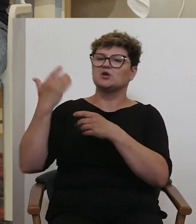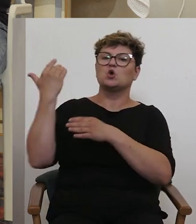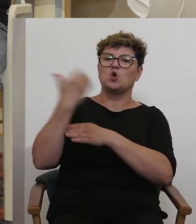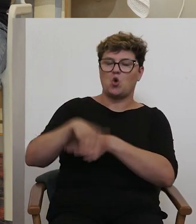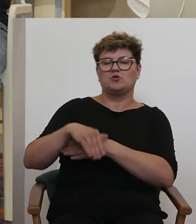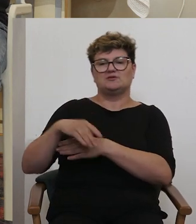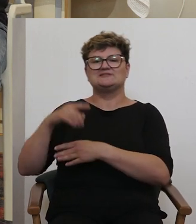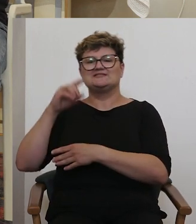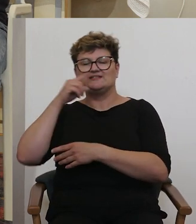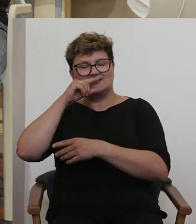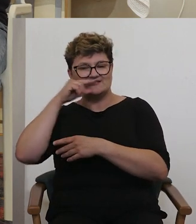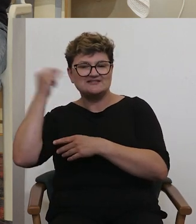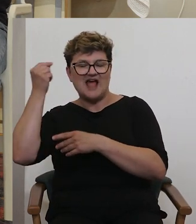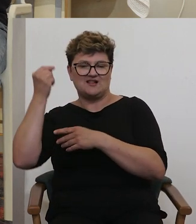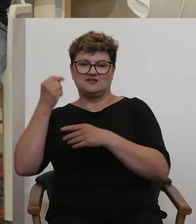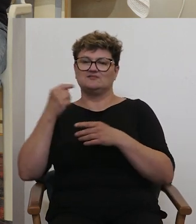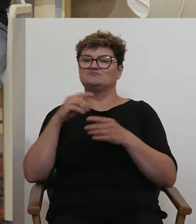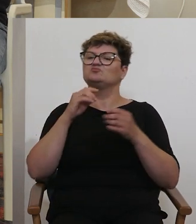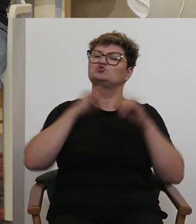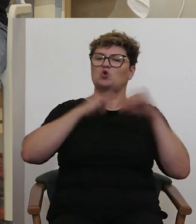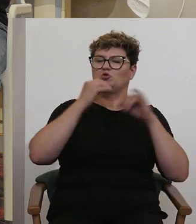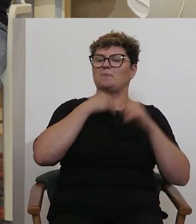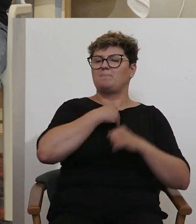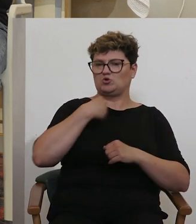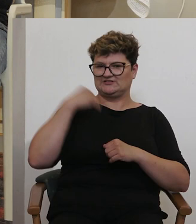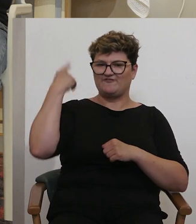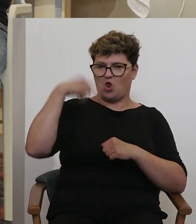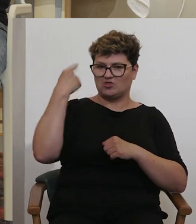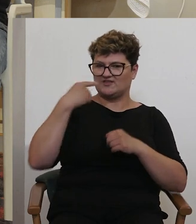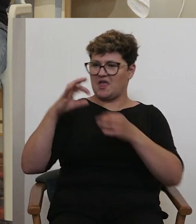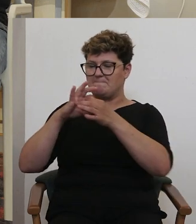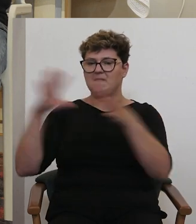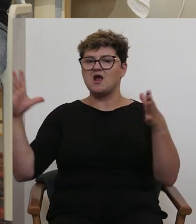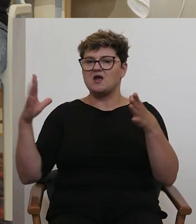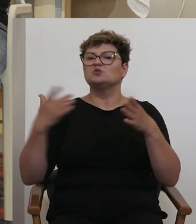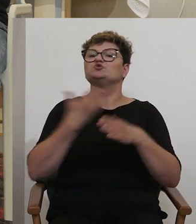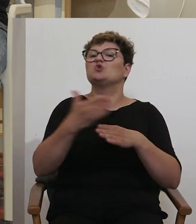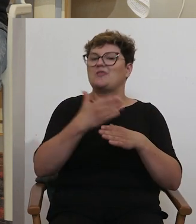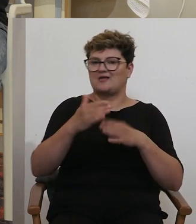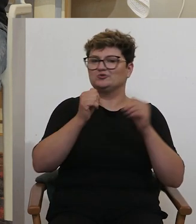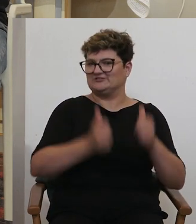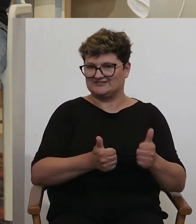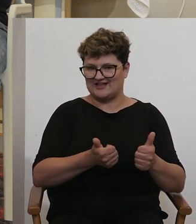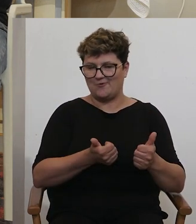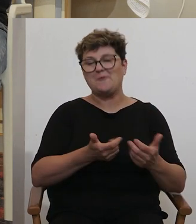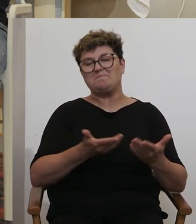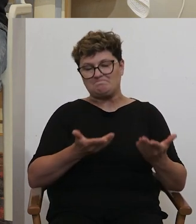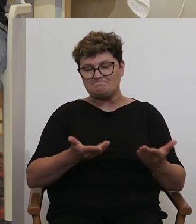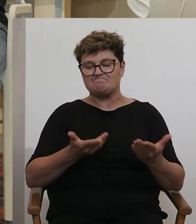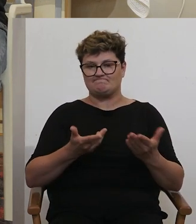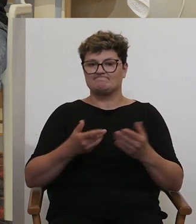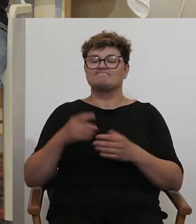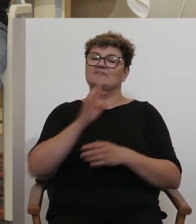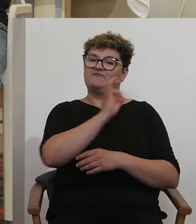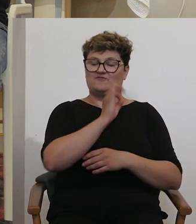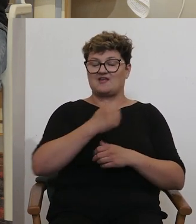z rządem polskim w Londynie. Ano, przede wszystkim trzeba powiedzieć o tym, że po wyjściu